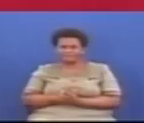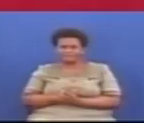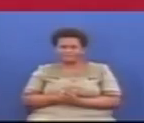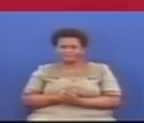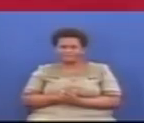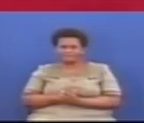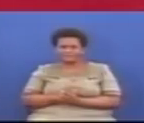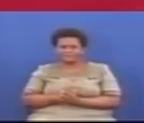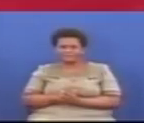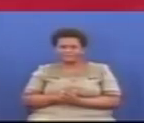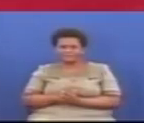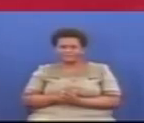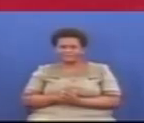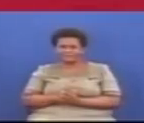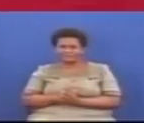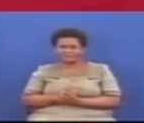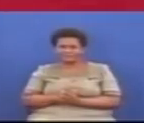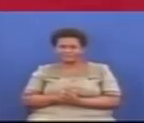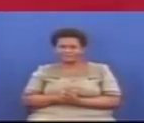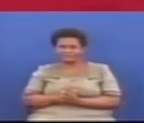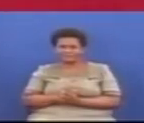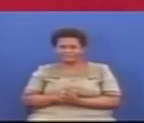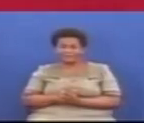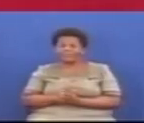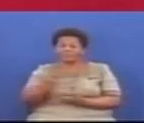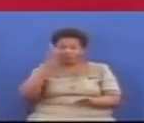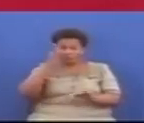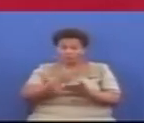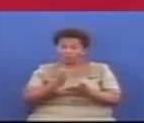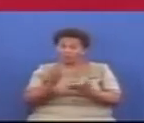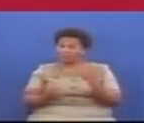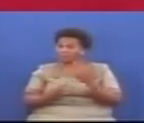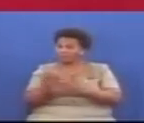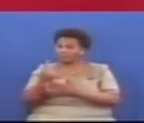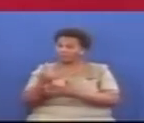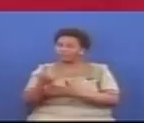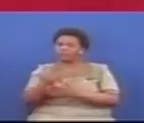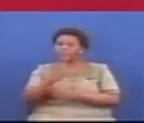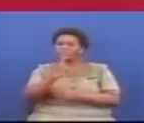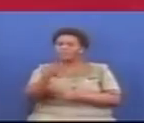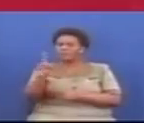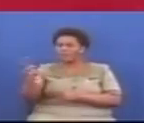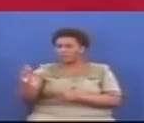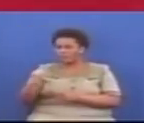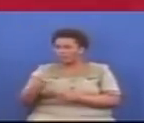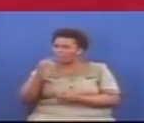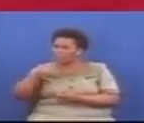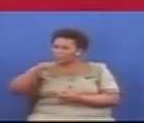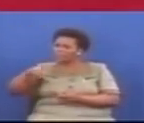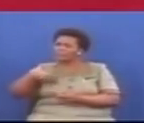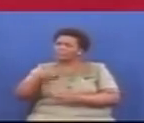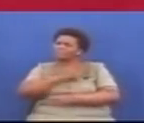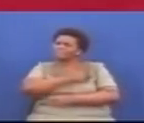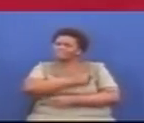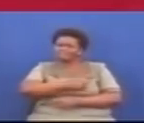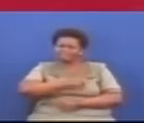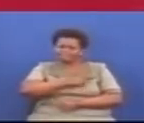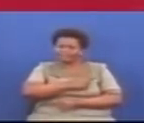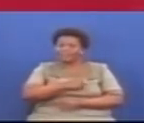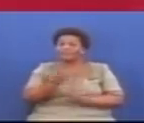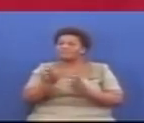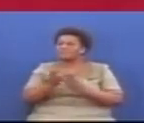Mheshimiwa Spika, ni kweli matukio kama haya yamekuwa kitokezea na ni matukio ambayo yanasikitisha sana na hakubaliki